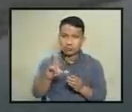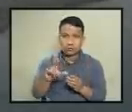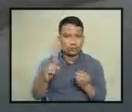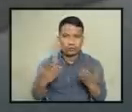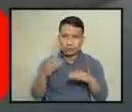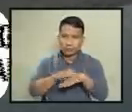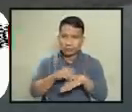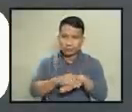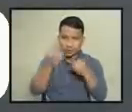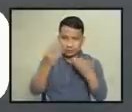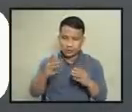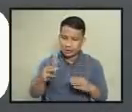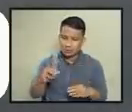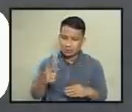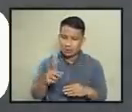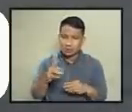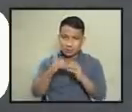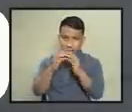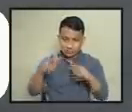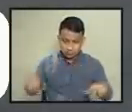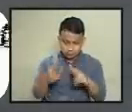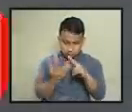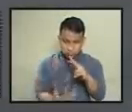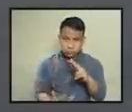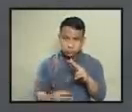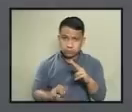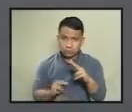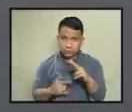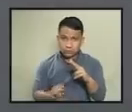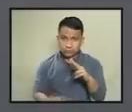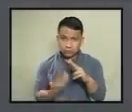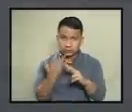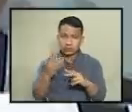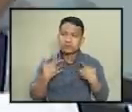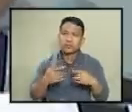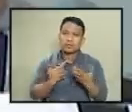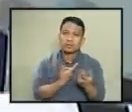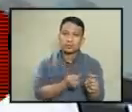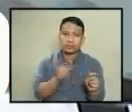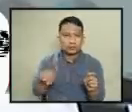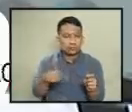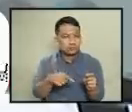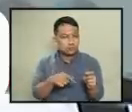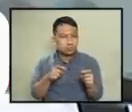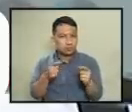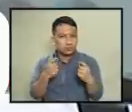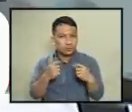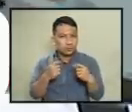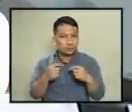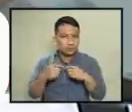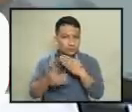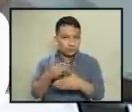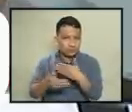banta ng pagsabog ng magma mula sa ilalim ng Taal. We cannot just trust yung daily. We have to look at the trend. Now, the